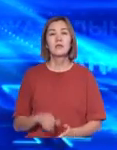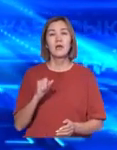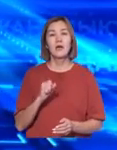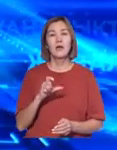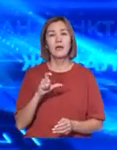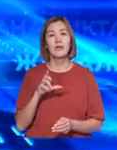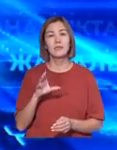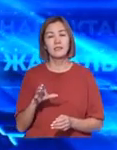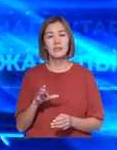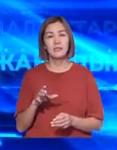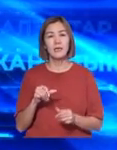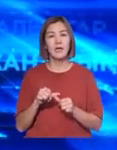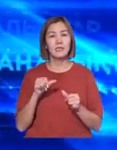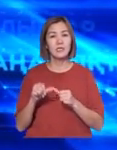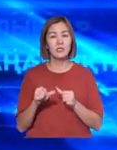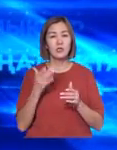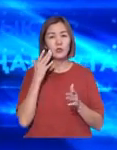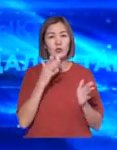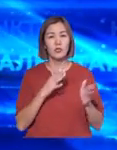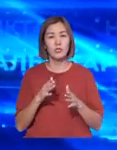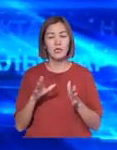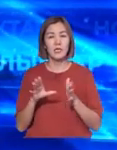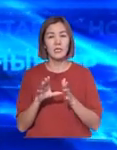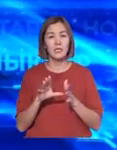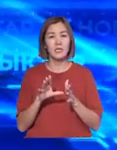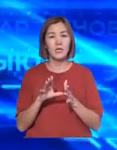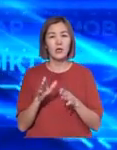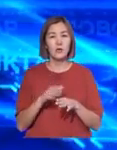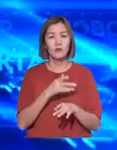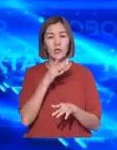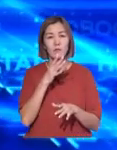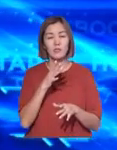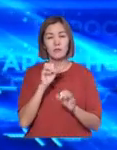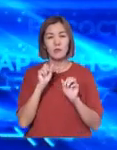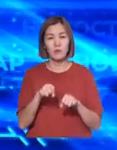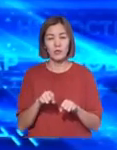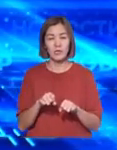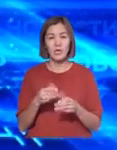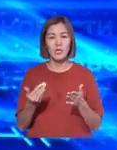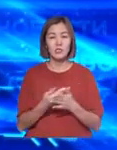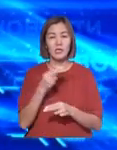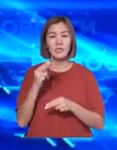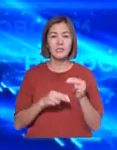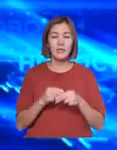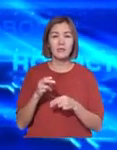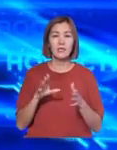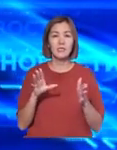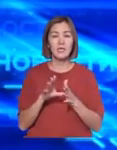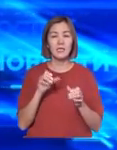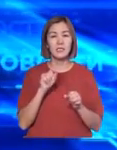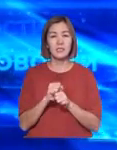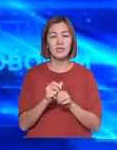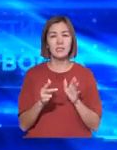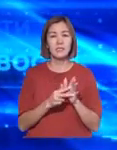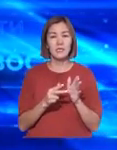АЭС-тің ең бірінші артықшылығы тұрақты түрде энергия өндіреді, ұзақ мерзімге пайдалануға жарамды. Жаңадан салынатын атом электр станциясы